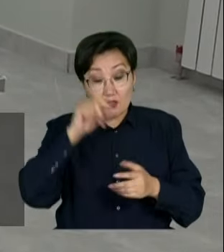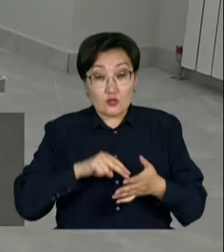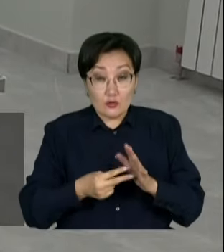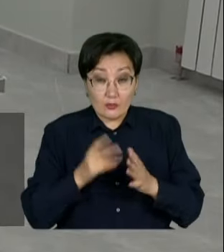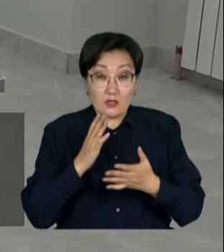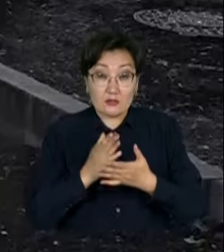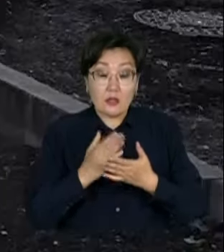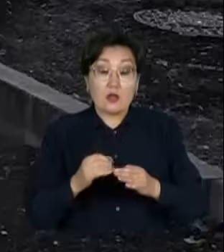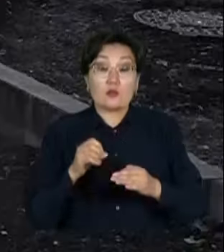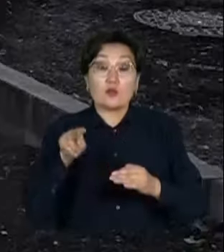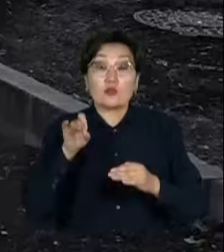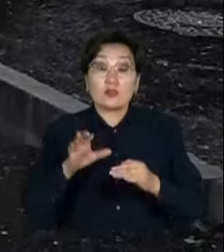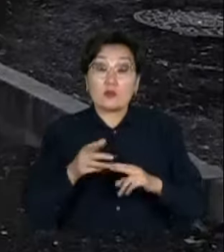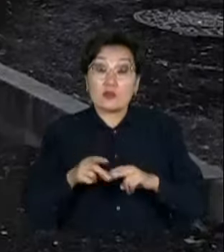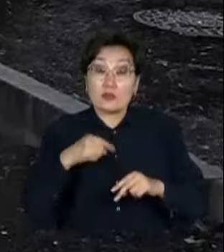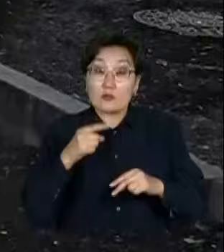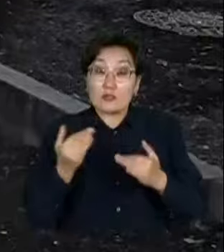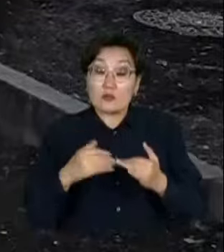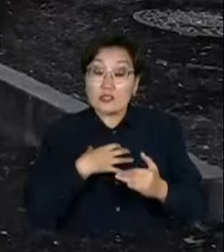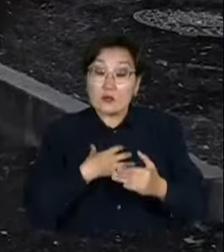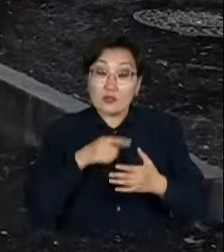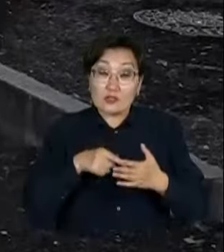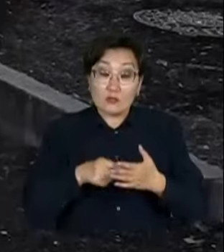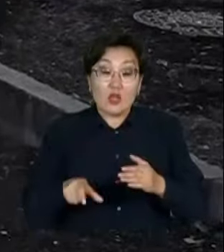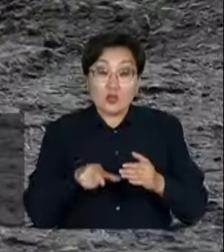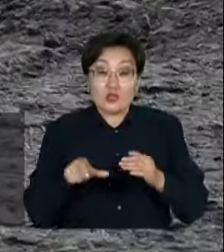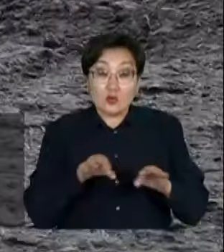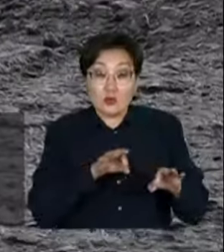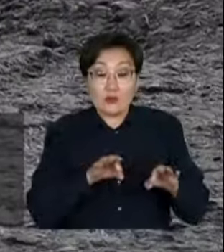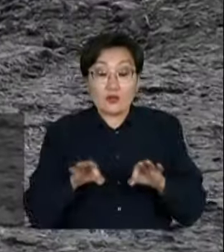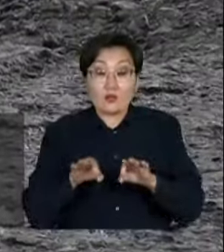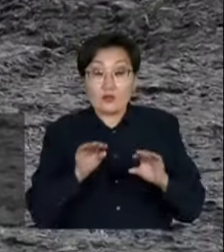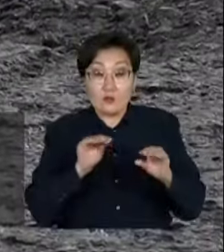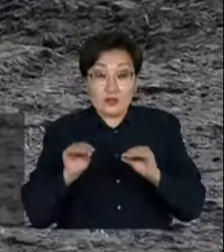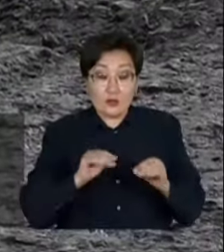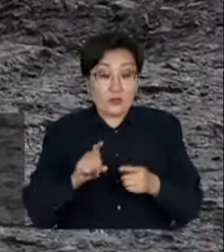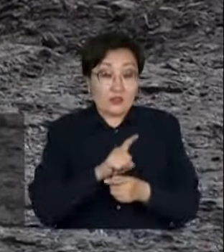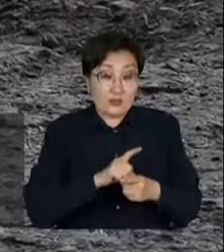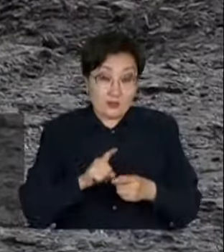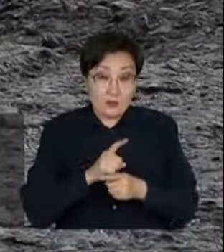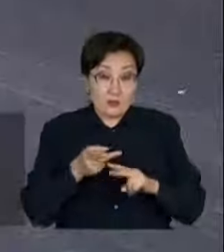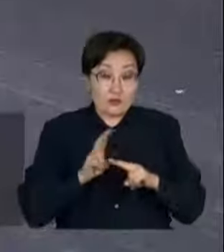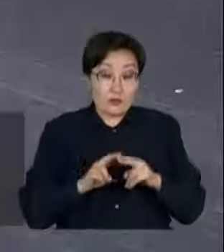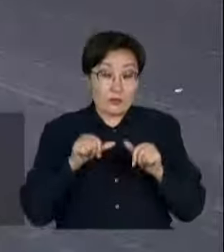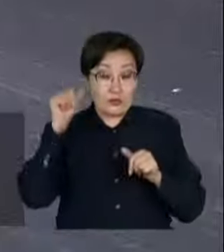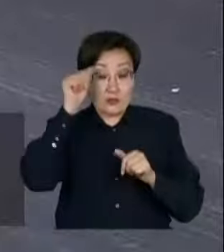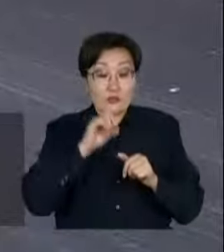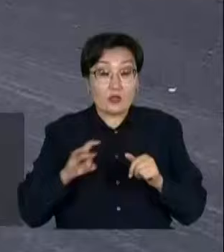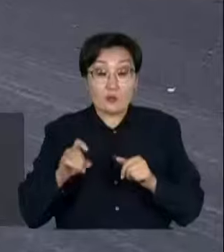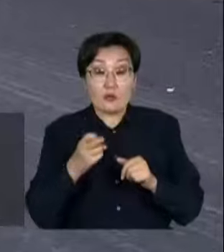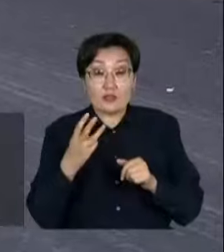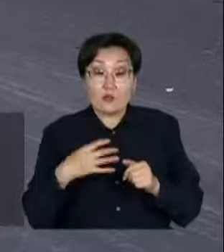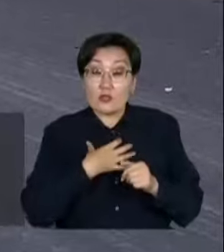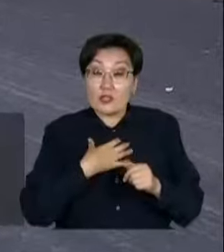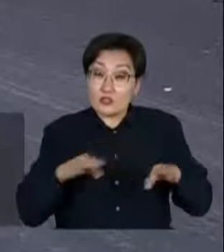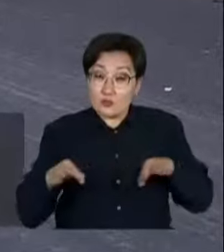жоспарланған. Ерболат Досаев атап өткен тағы бір өзекті мәселе жол көлік инфрақұрылымын модернизациялау. Бұл тұрғыда биыл ауданда біршама